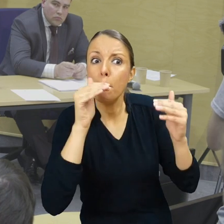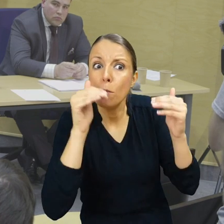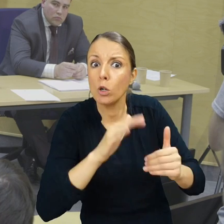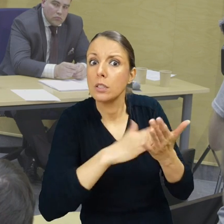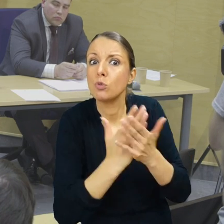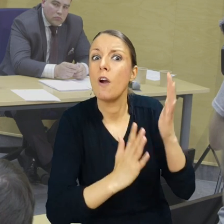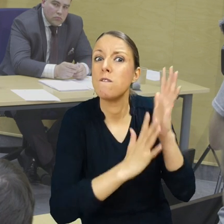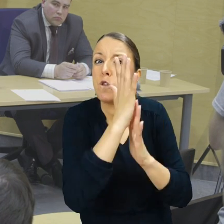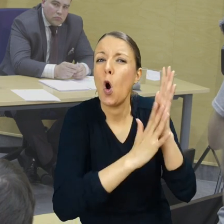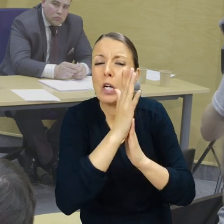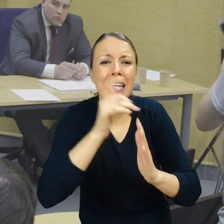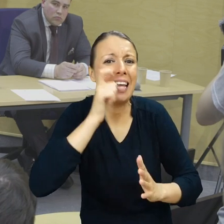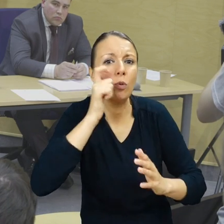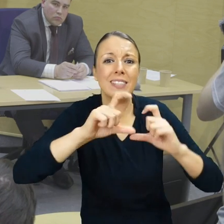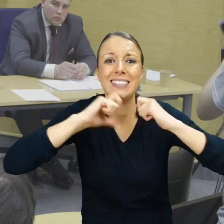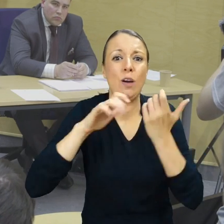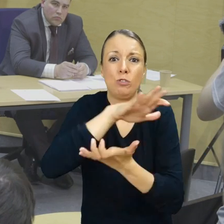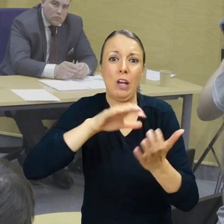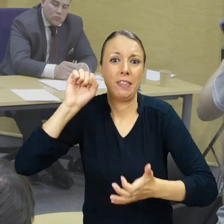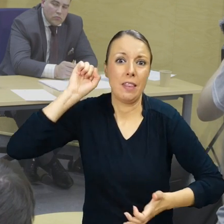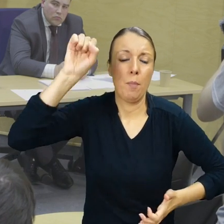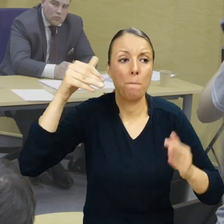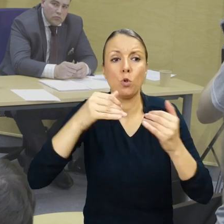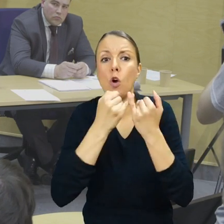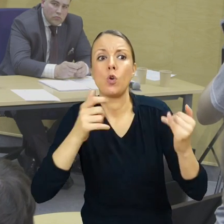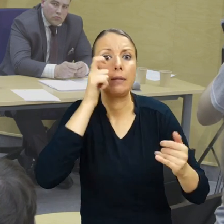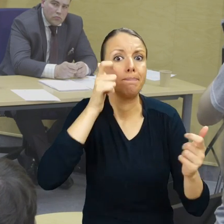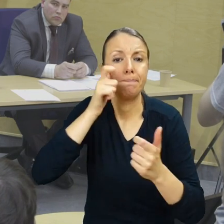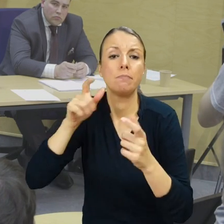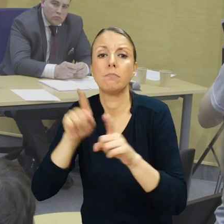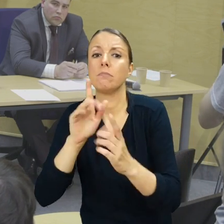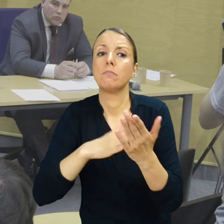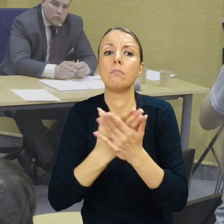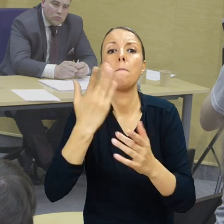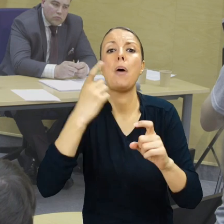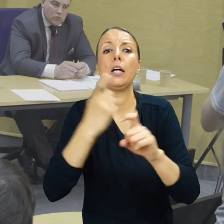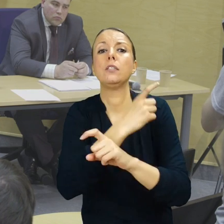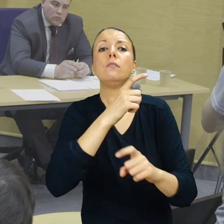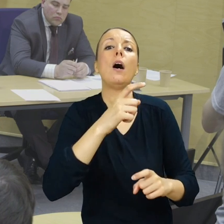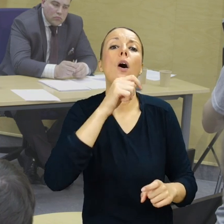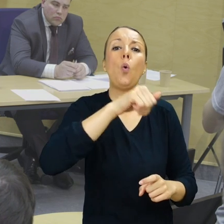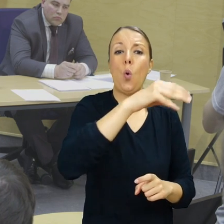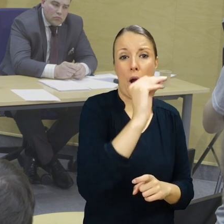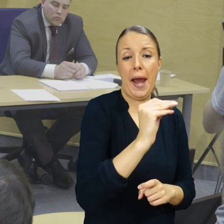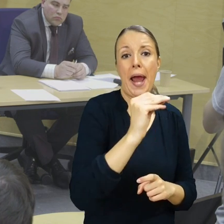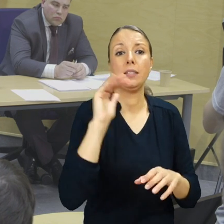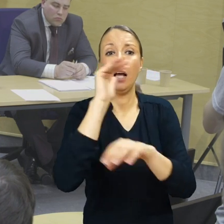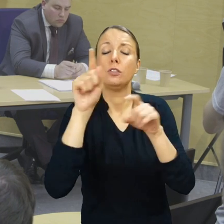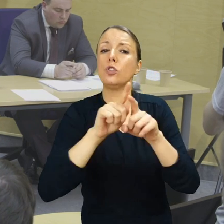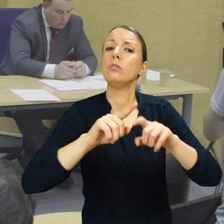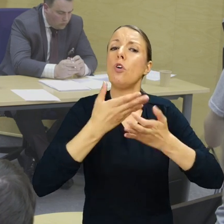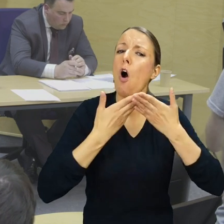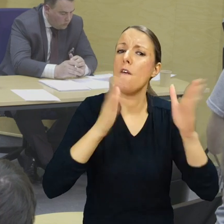całym światem demokratycznym. Falę zamachów terrorystycznych nękającą państwa zachodnie Unii Europejskiej i otwartą wojnę terrorystów tak zwanego